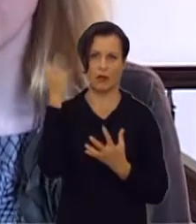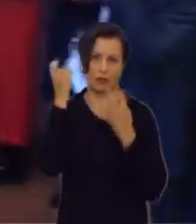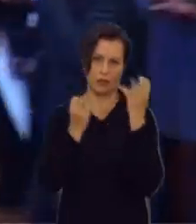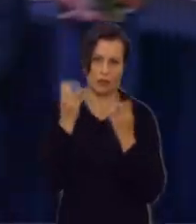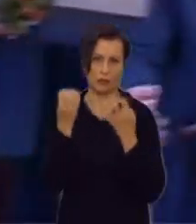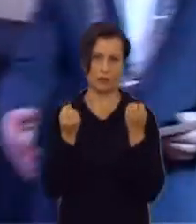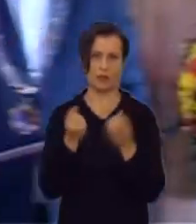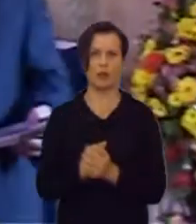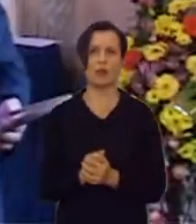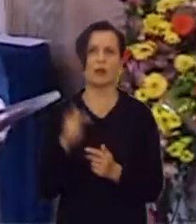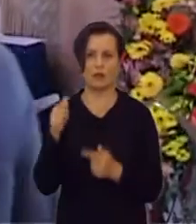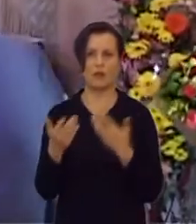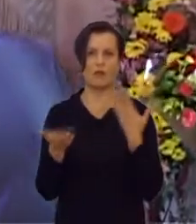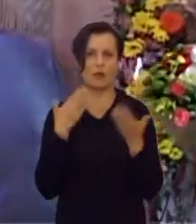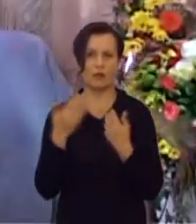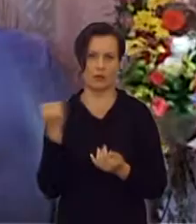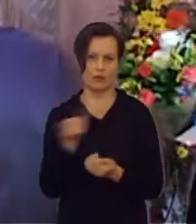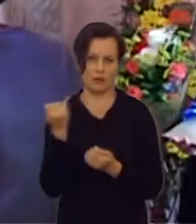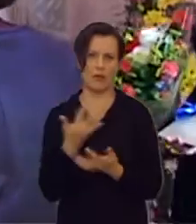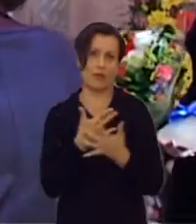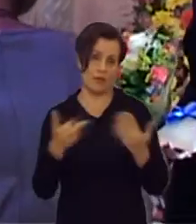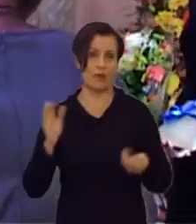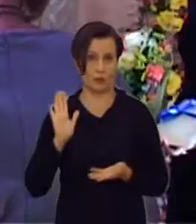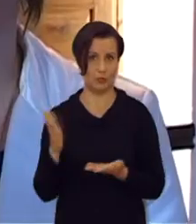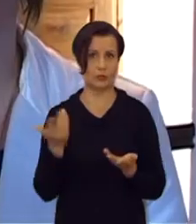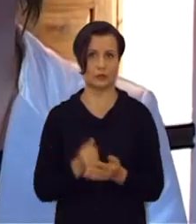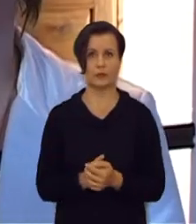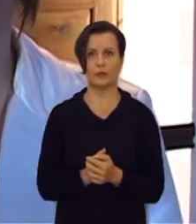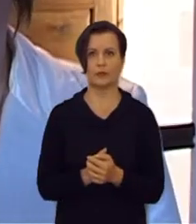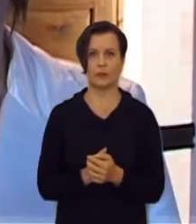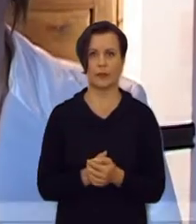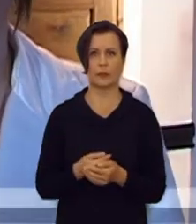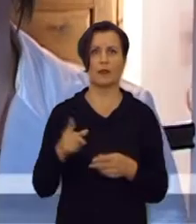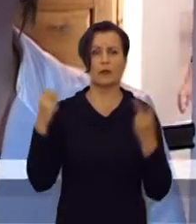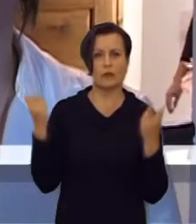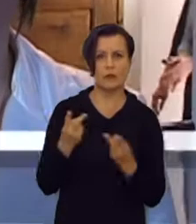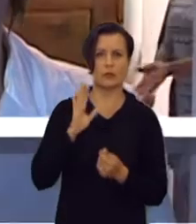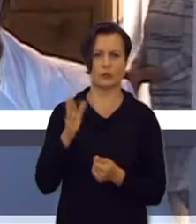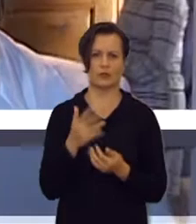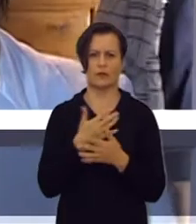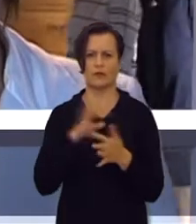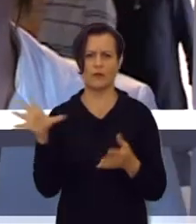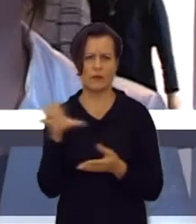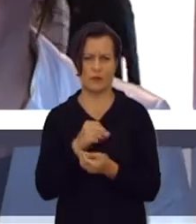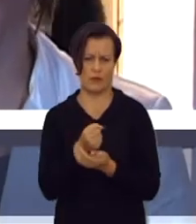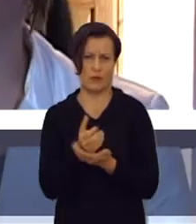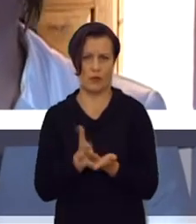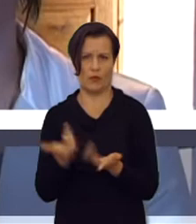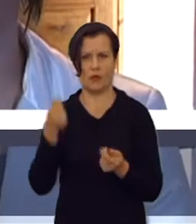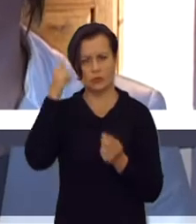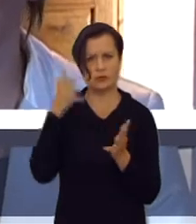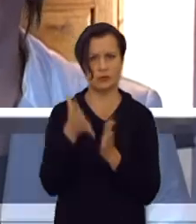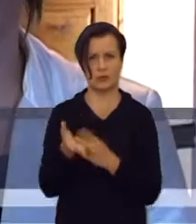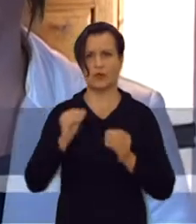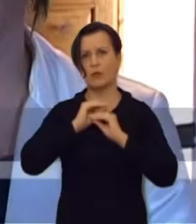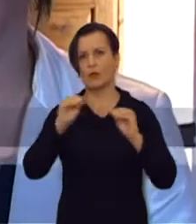mimikos. Tiesiog gan pats bendravimas įdomus, visko būna. Reikia būti viskuo, ir psichologu, ir mokytoju, ir mama, ir tėčiu,